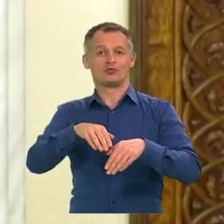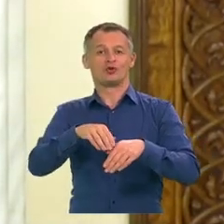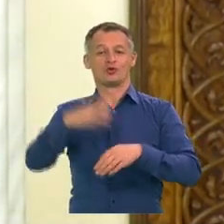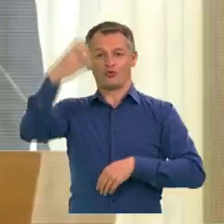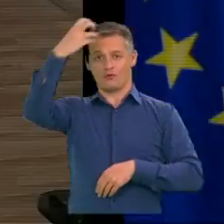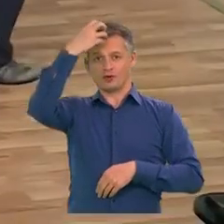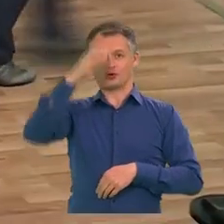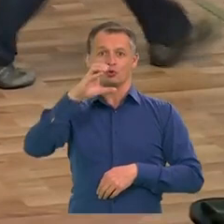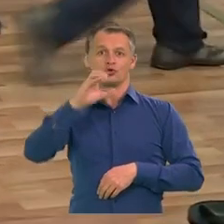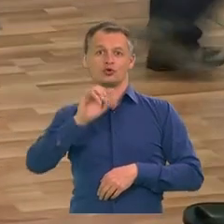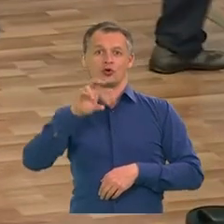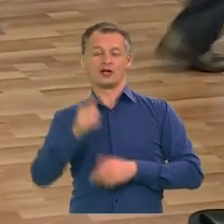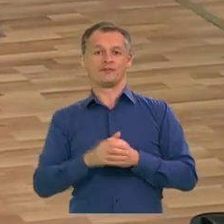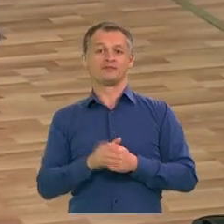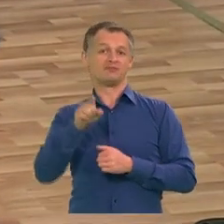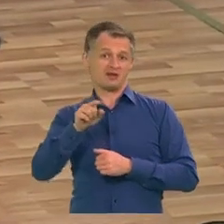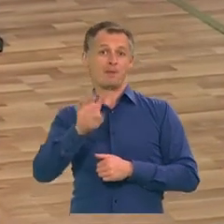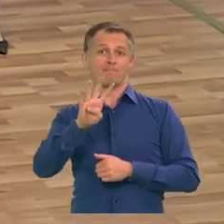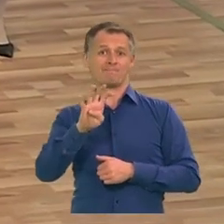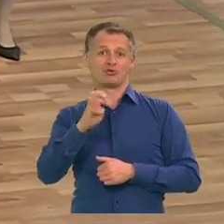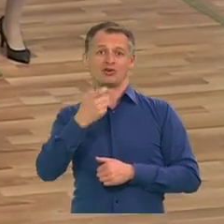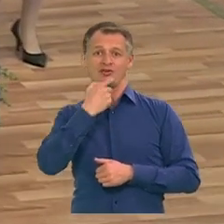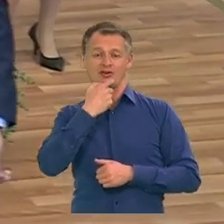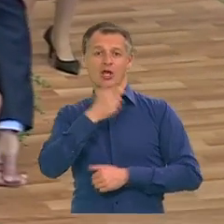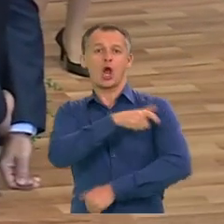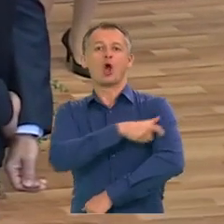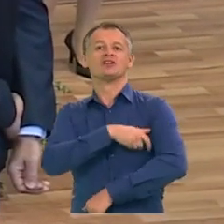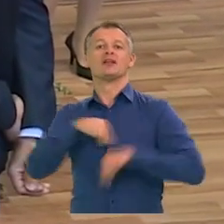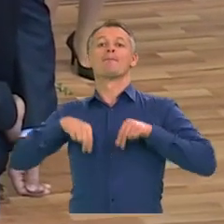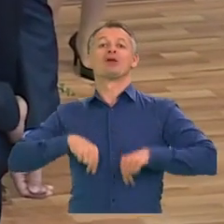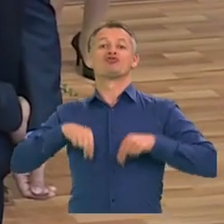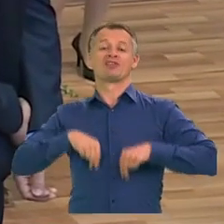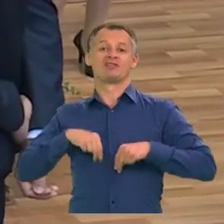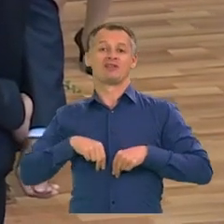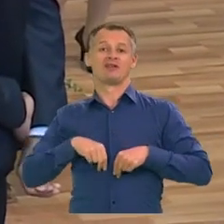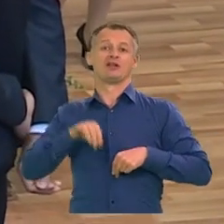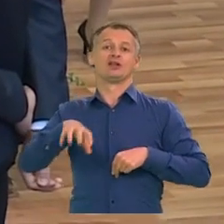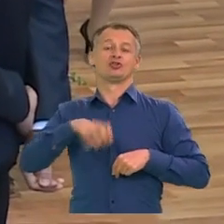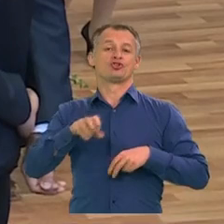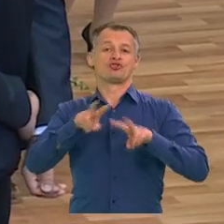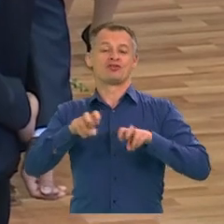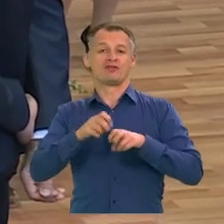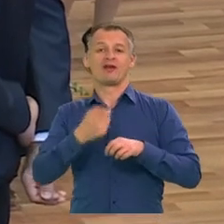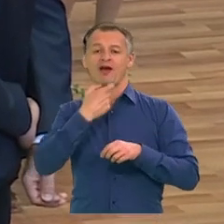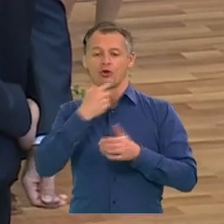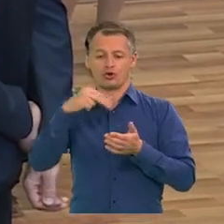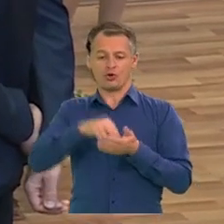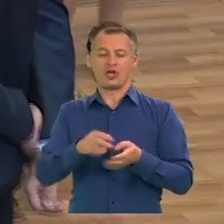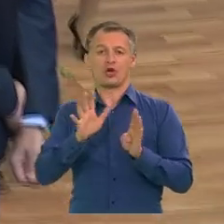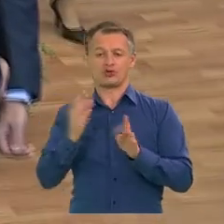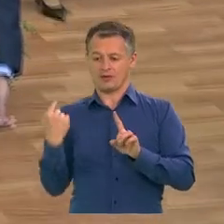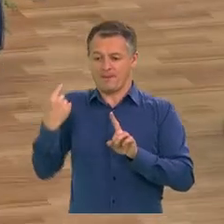guvernul Ciucă. Ligia Deca are 40 de ani și este consilier prezidențial la Departamentul Educație și Cercetare din decembrie